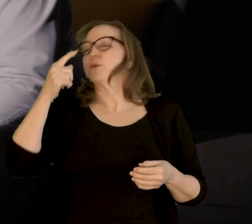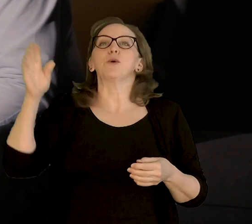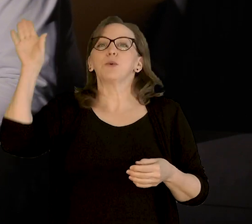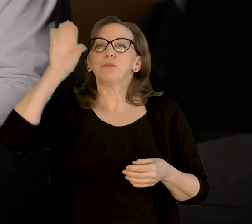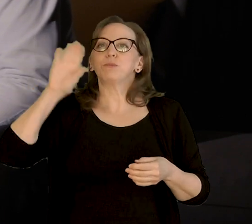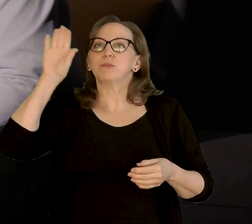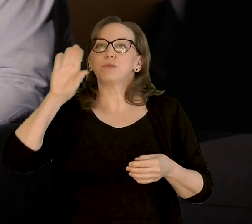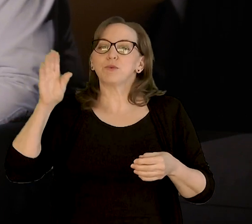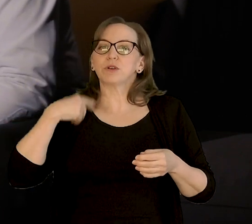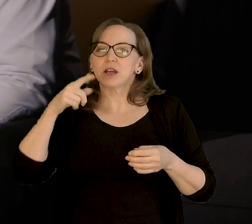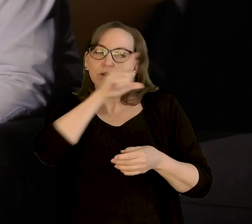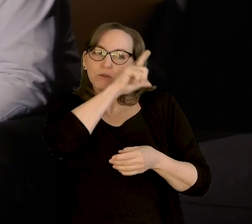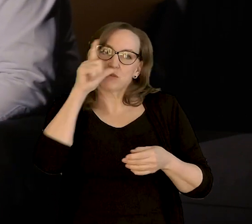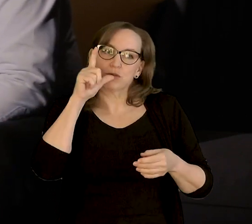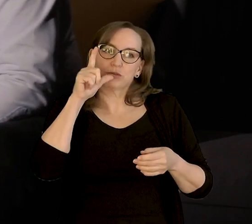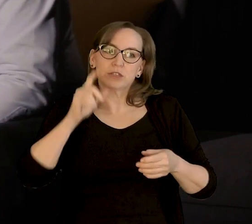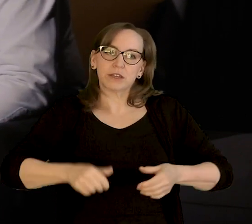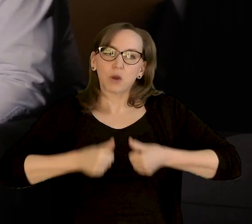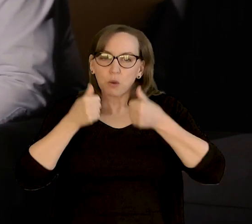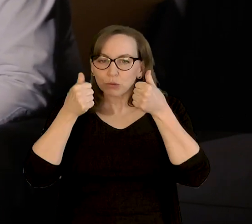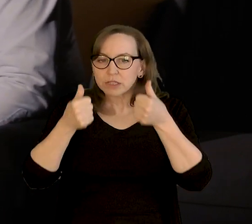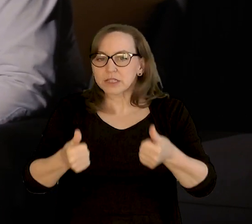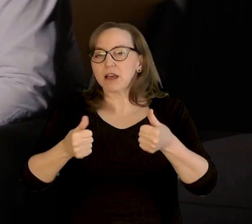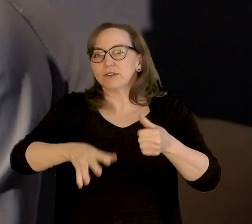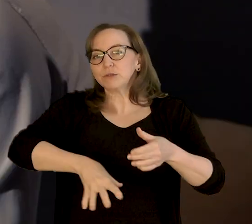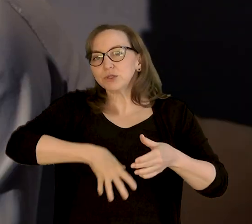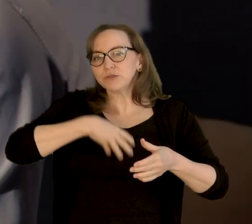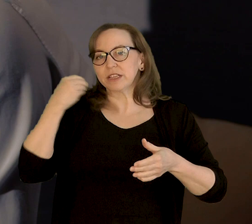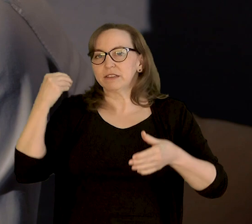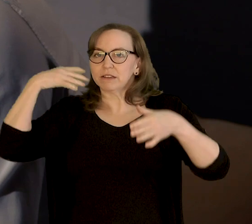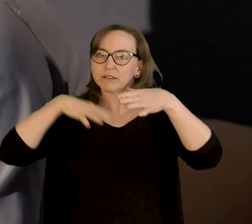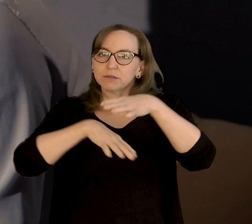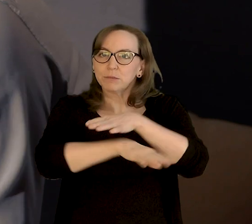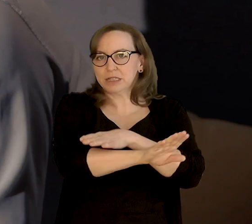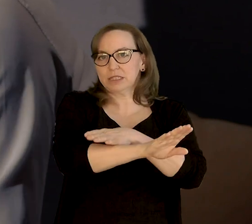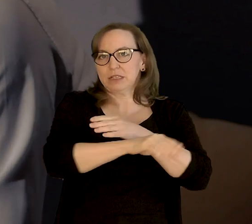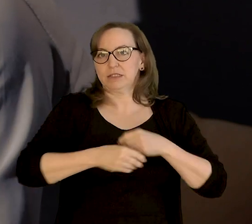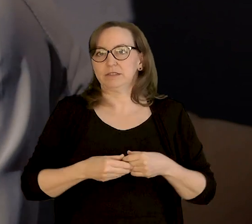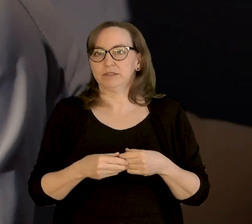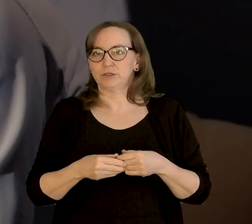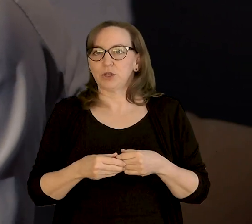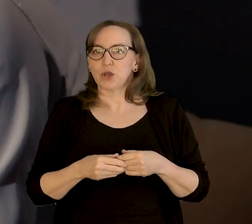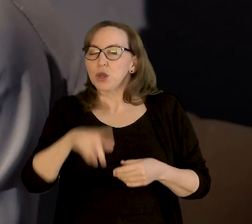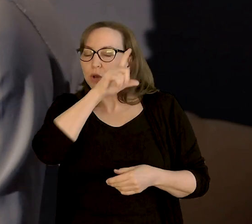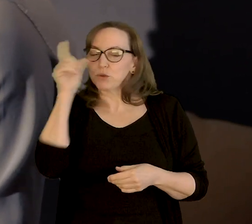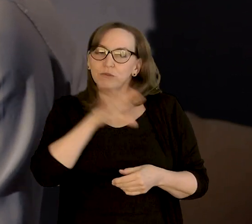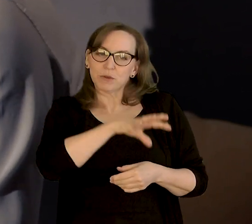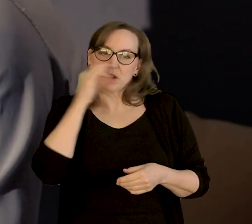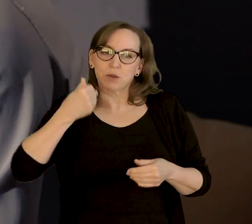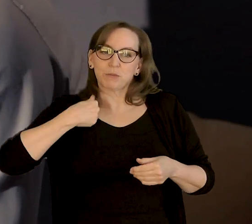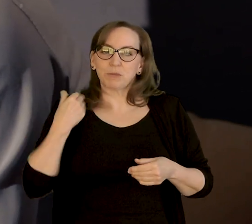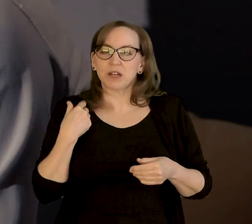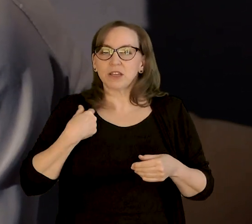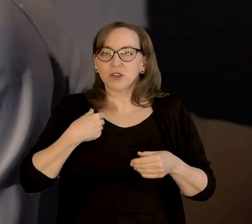dla swojego ludu pewne święto, święto Paschy. Lud wybrany był w niewoli